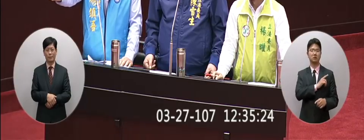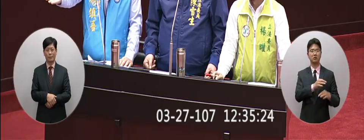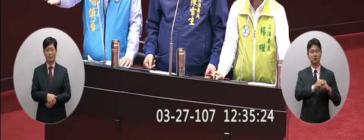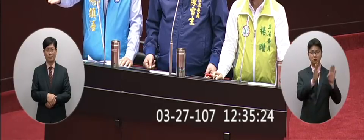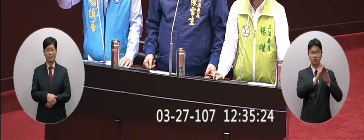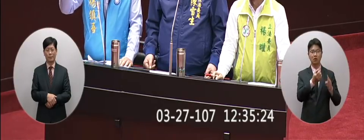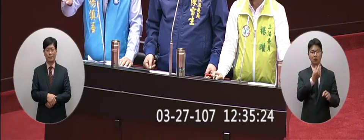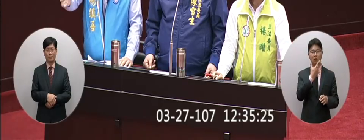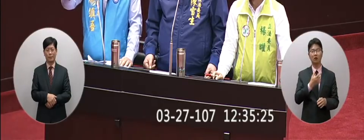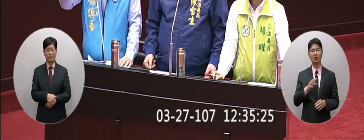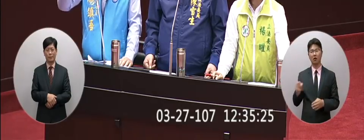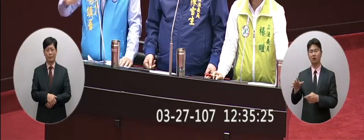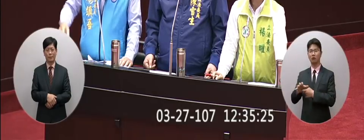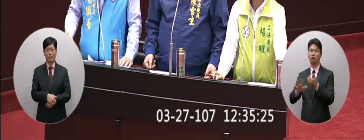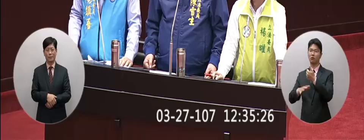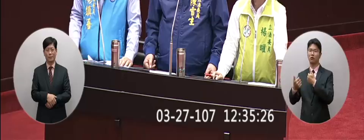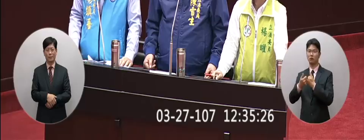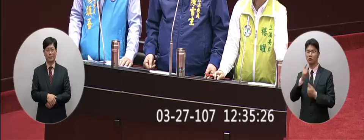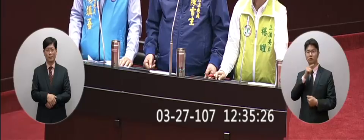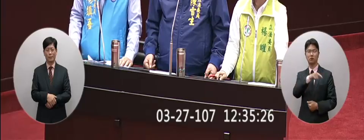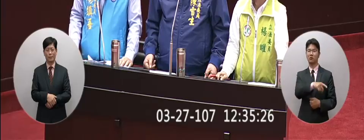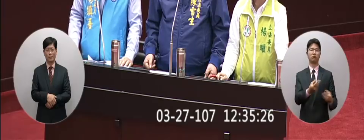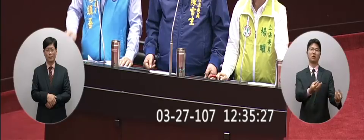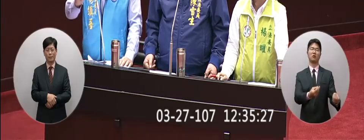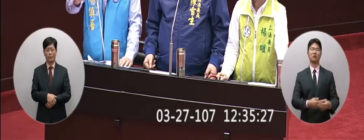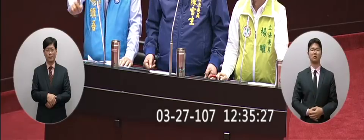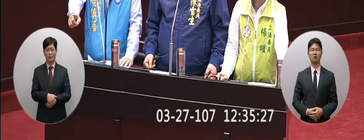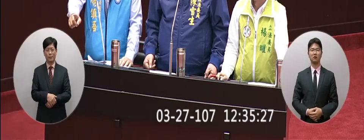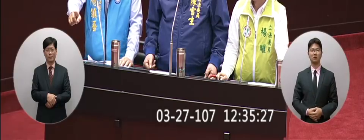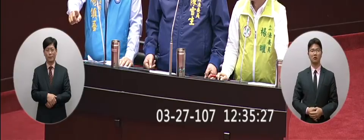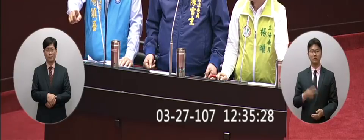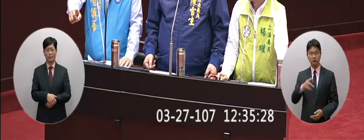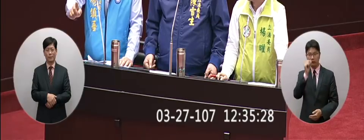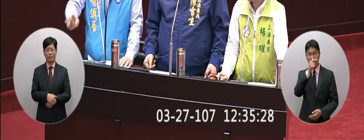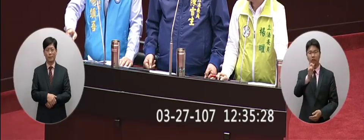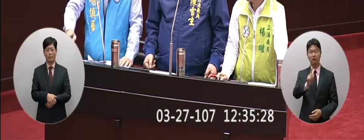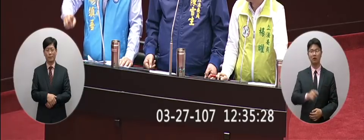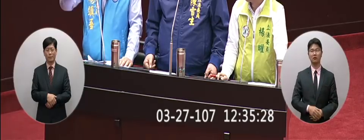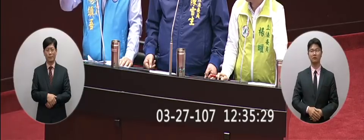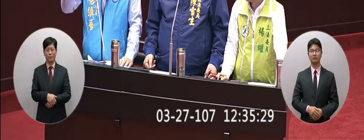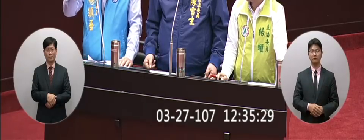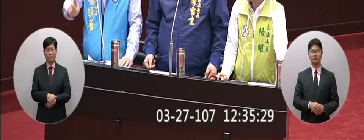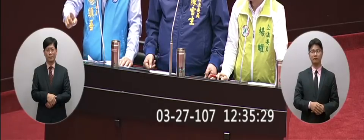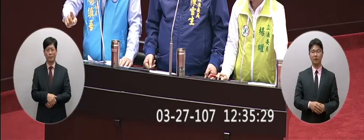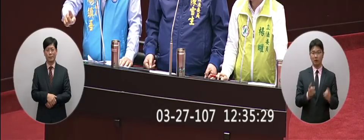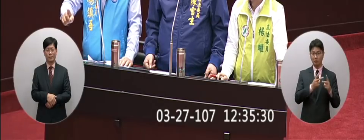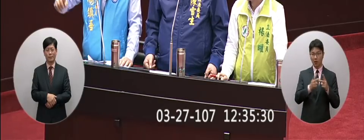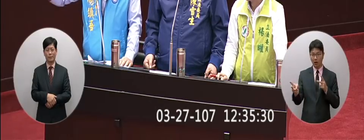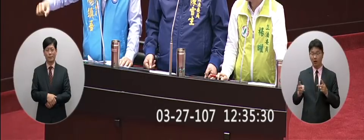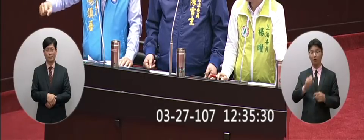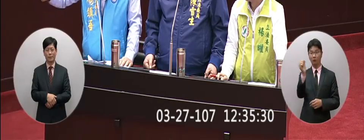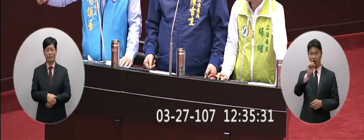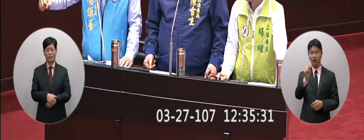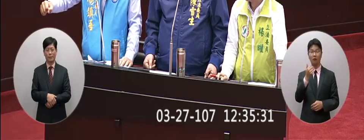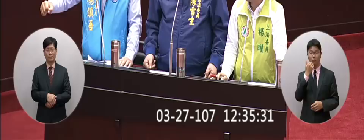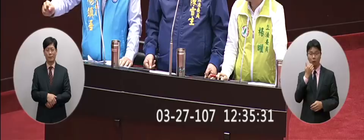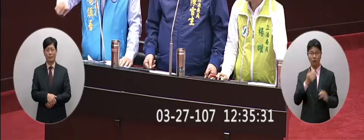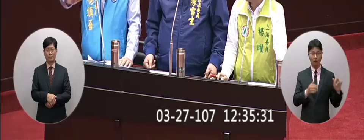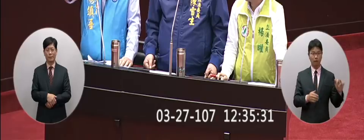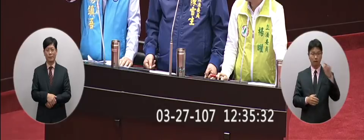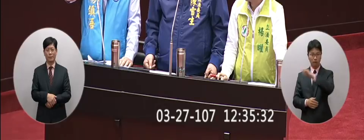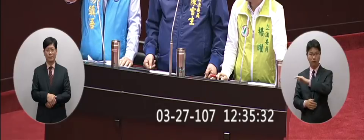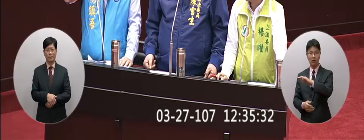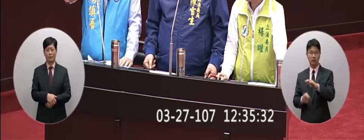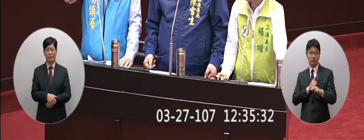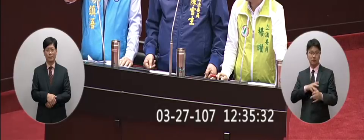说金门没有。同时好玩的是在哪里，您知道吗？不能邮寄哦，但是你如果上飞机自行携带，它